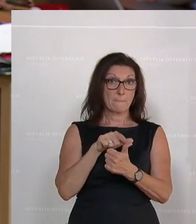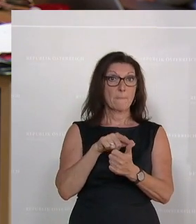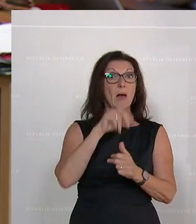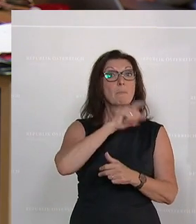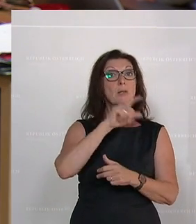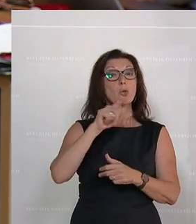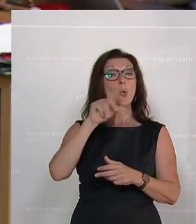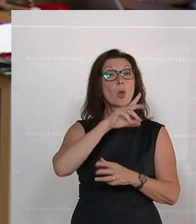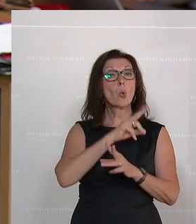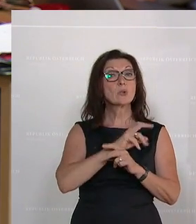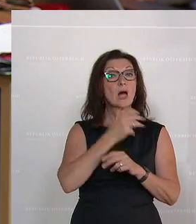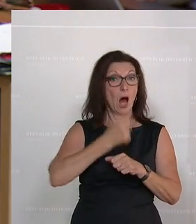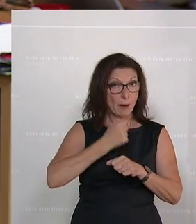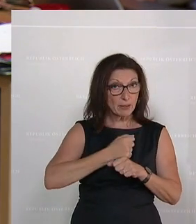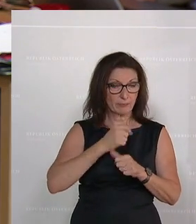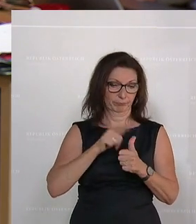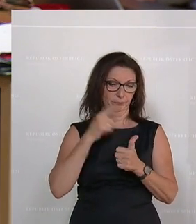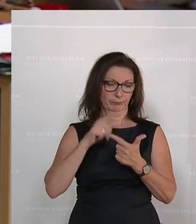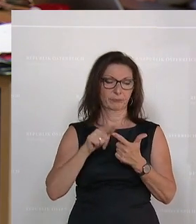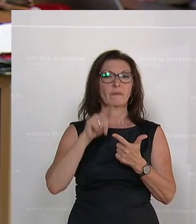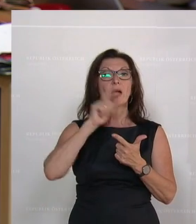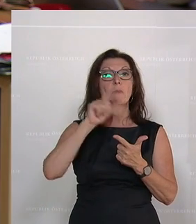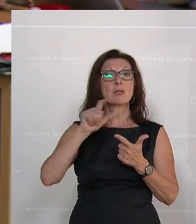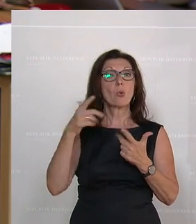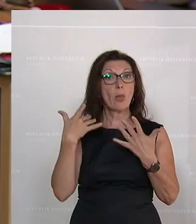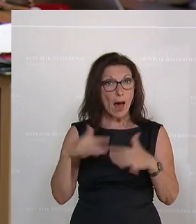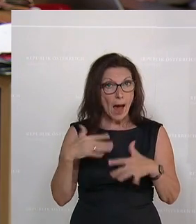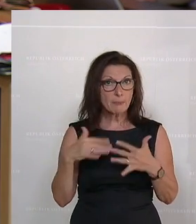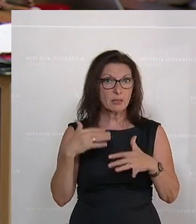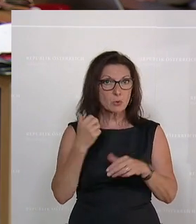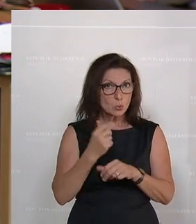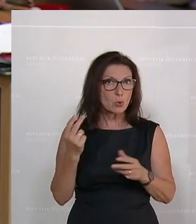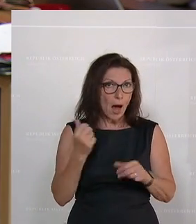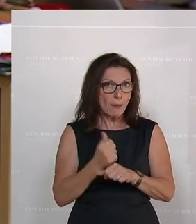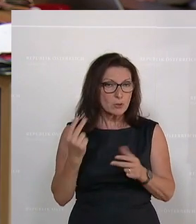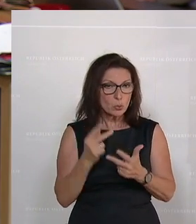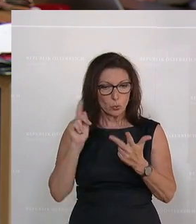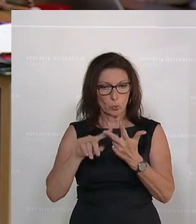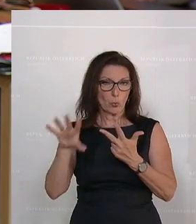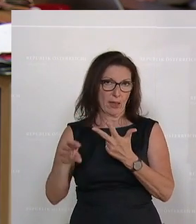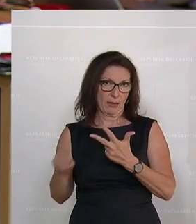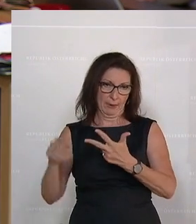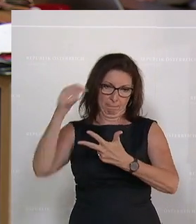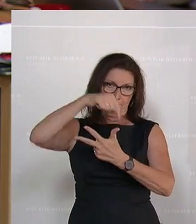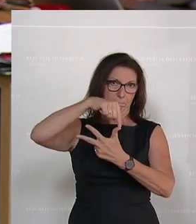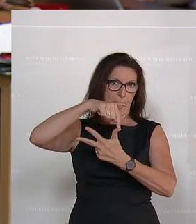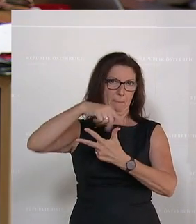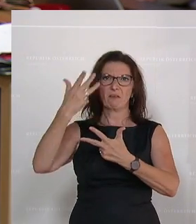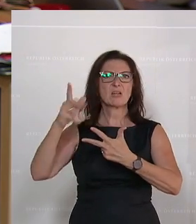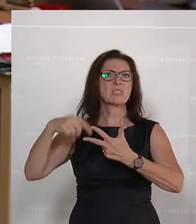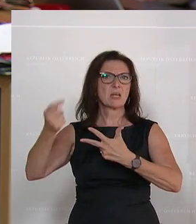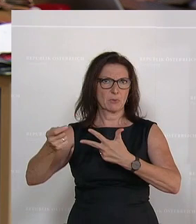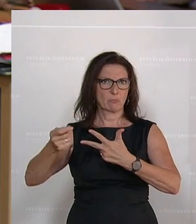die menschen die arbeit suchen sind und natürlich auch auf die unternehmen was gibt es für die arbeitnehmerin arbeitnehmer über die